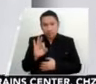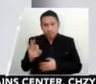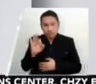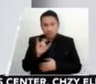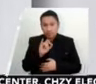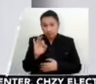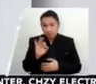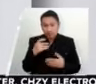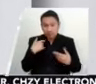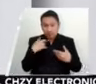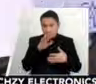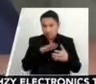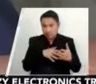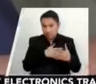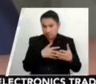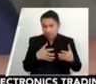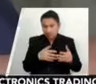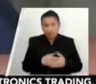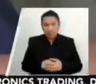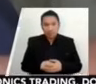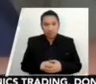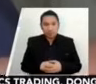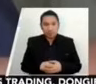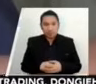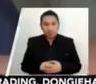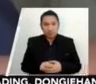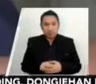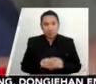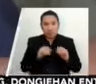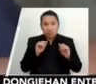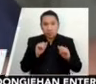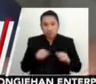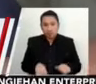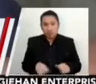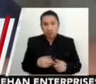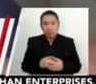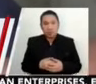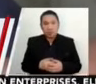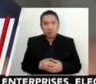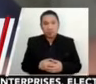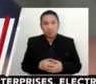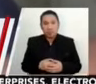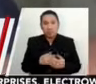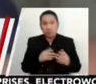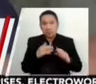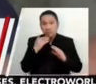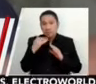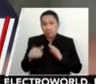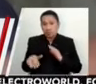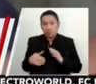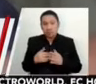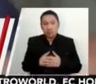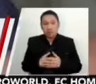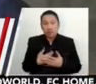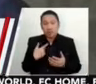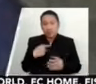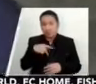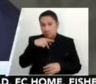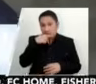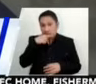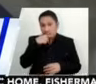ang bise... Pwede naman po siya magpadala ng emissary or ng kahit na sino messenger para